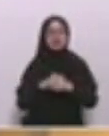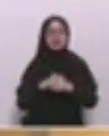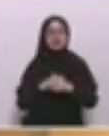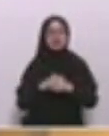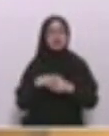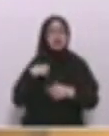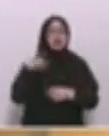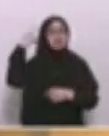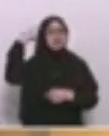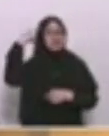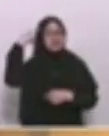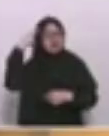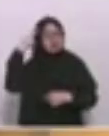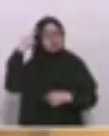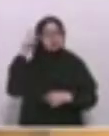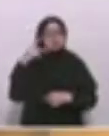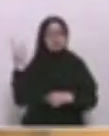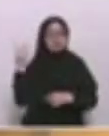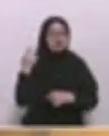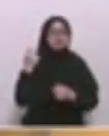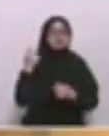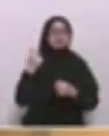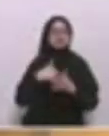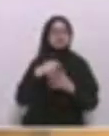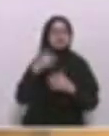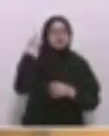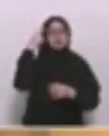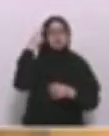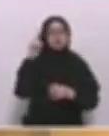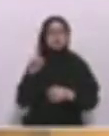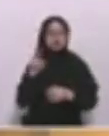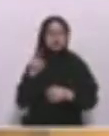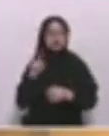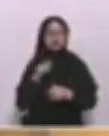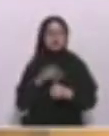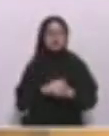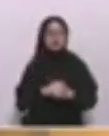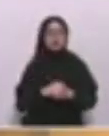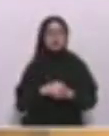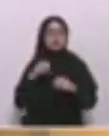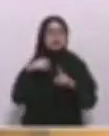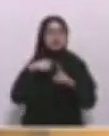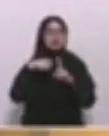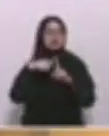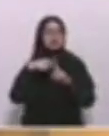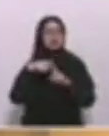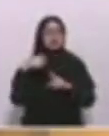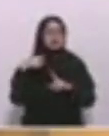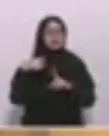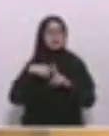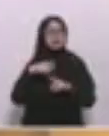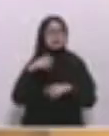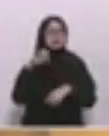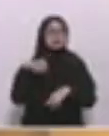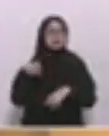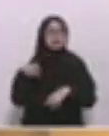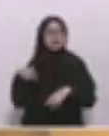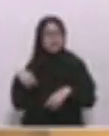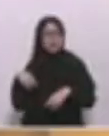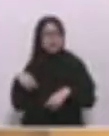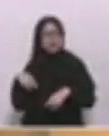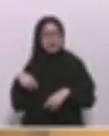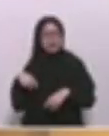punya pemikiran untuk kita Kecamatan Pulau itu agar tidak jadi terpencil